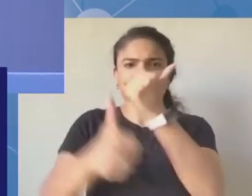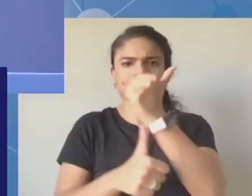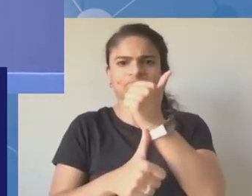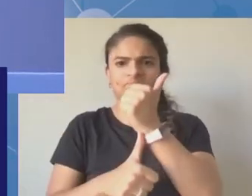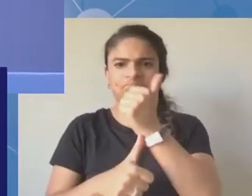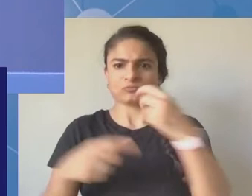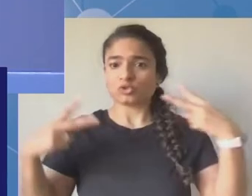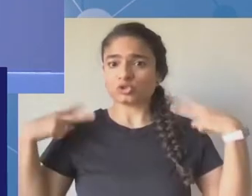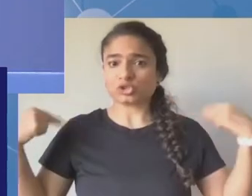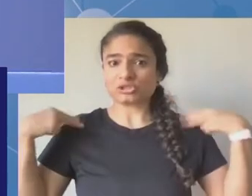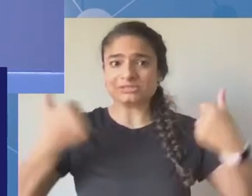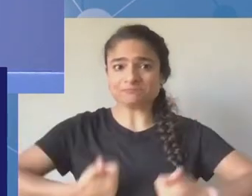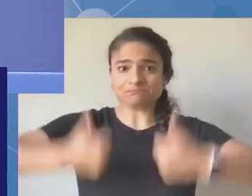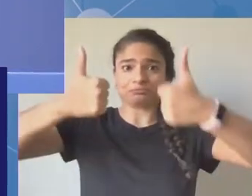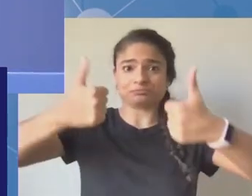السيد بول ميتشل،